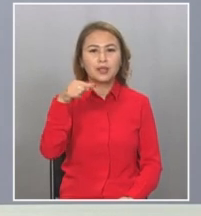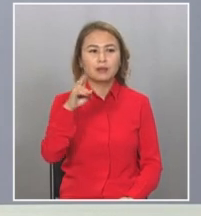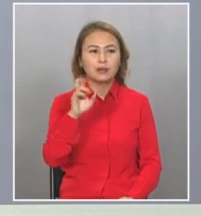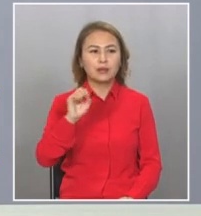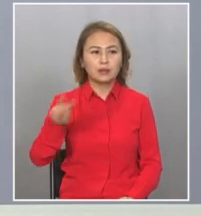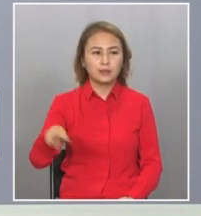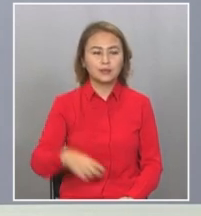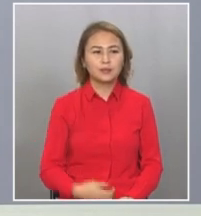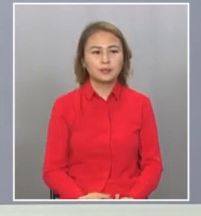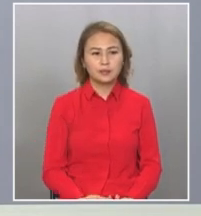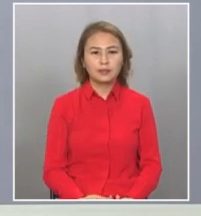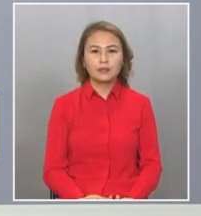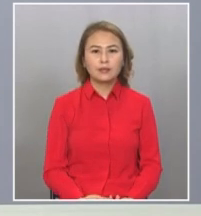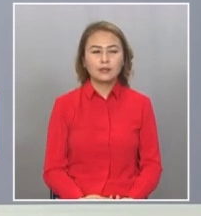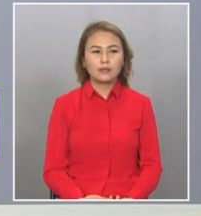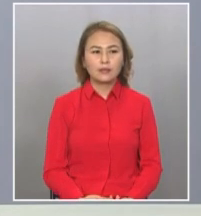тең.